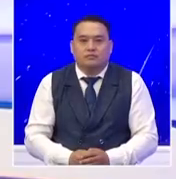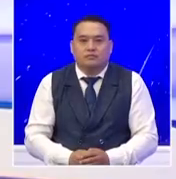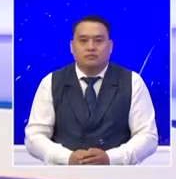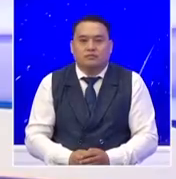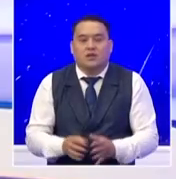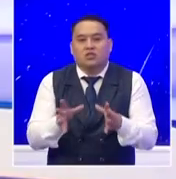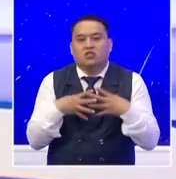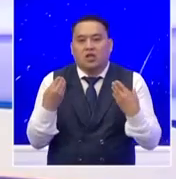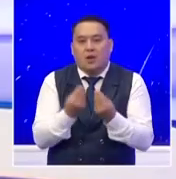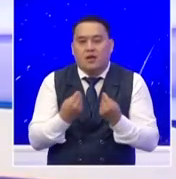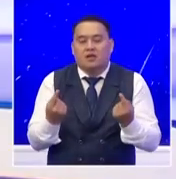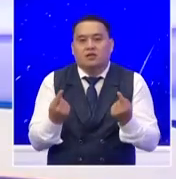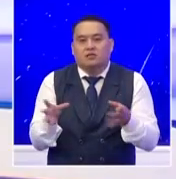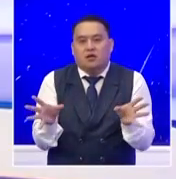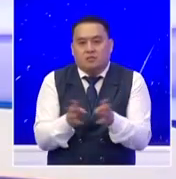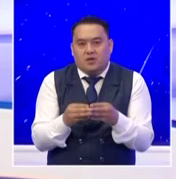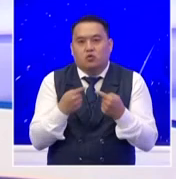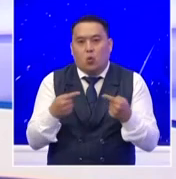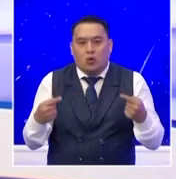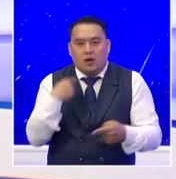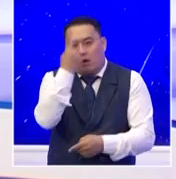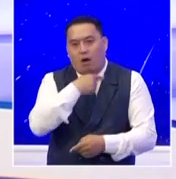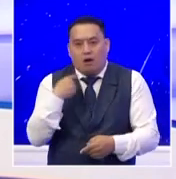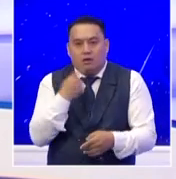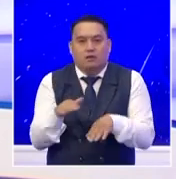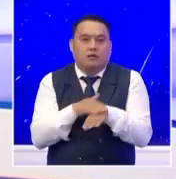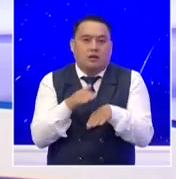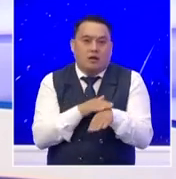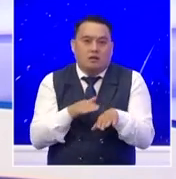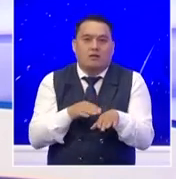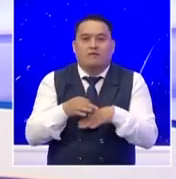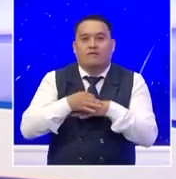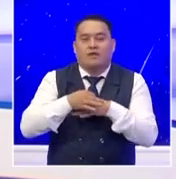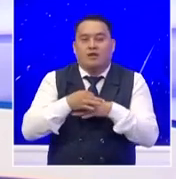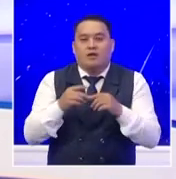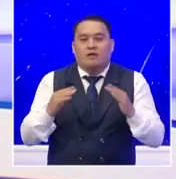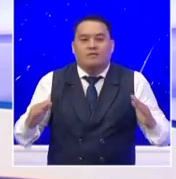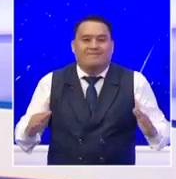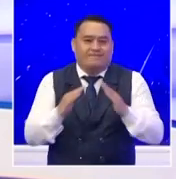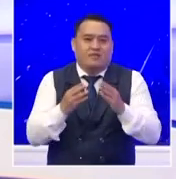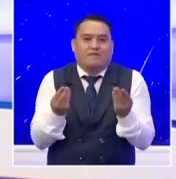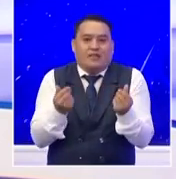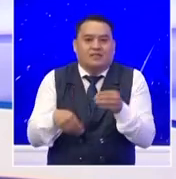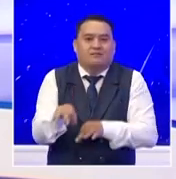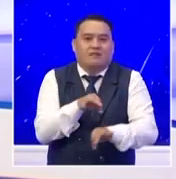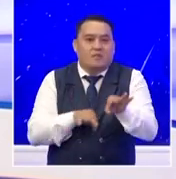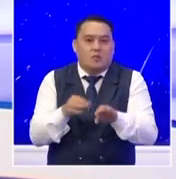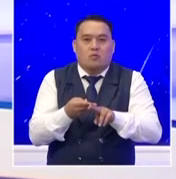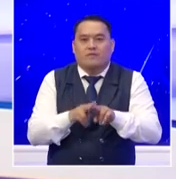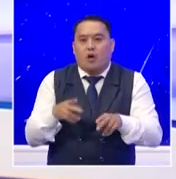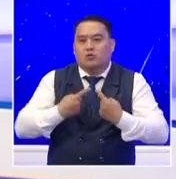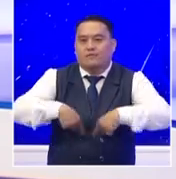Семейная пара из города Тараз совместно с другими лицами организовала деятельность финансовой пирамиды, передает закон КЗ. По информации